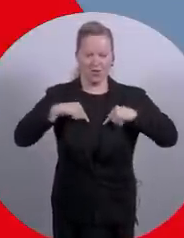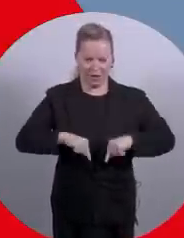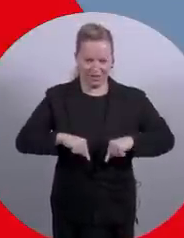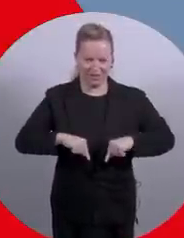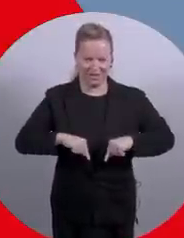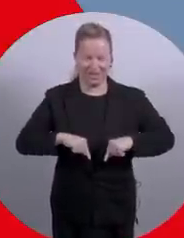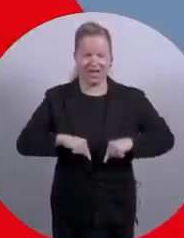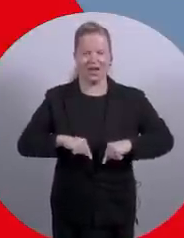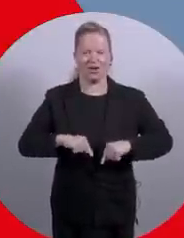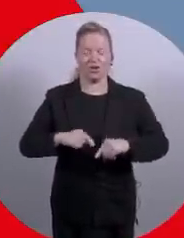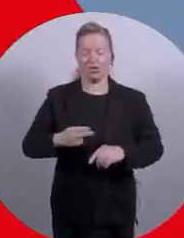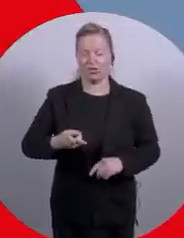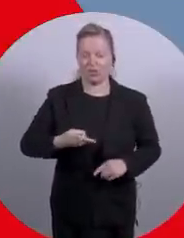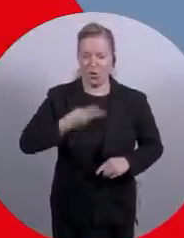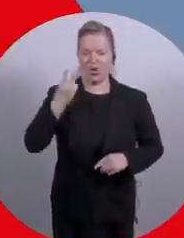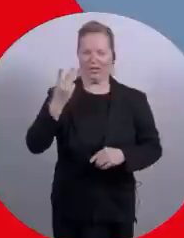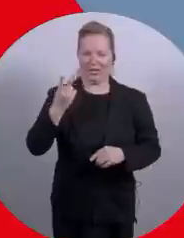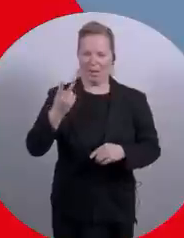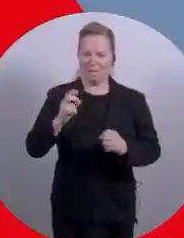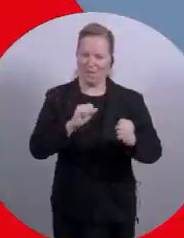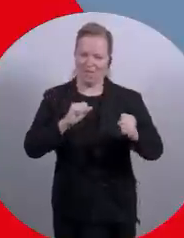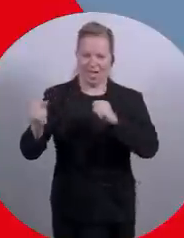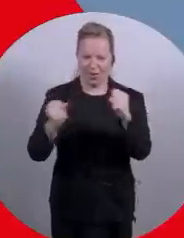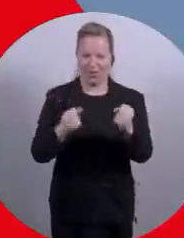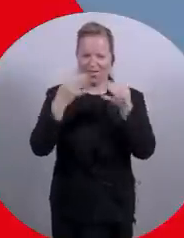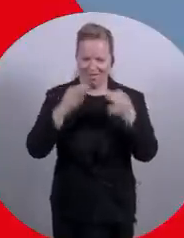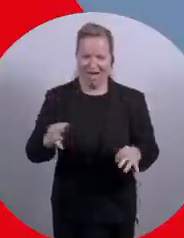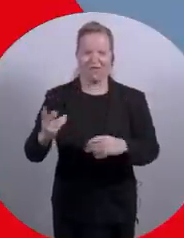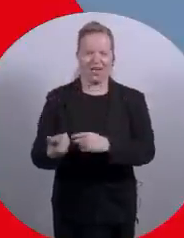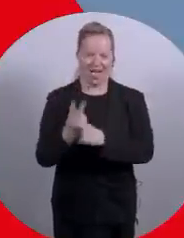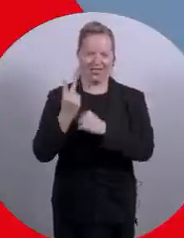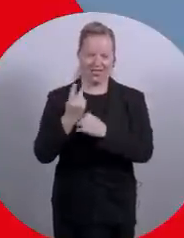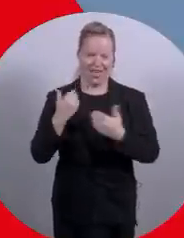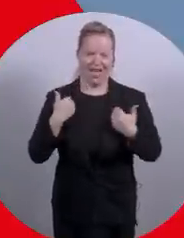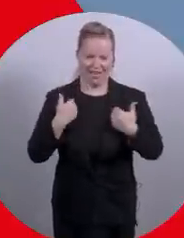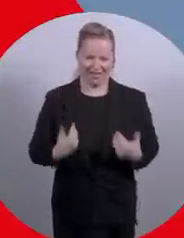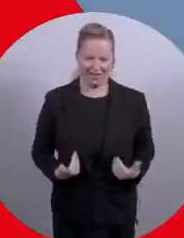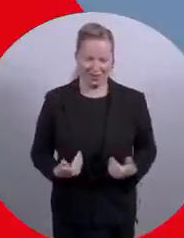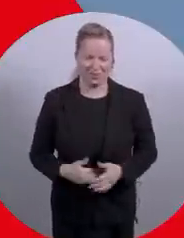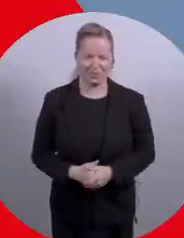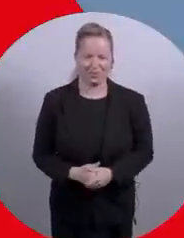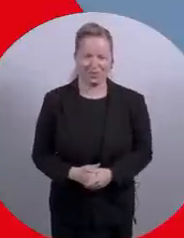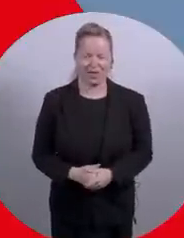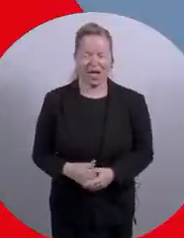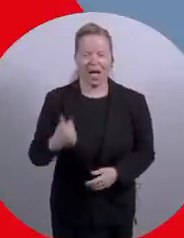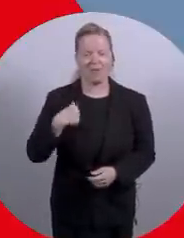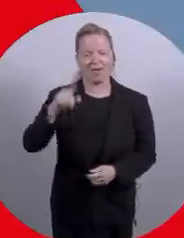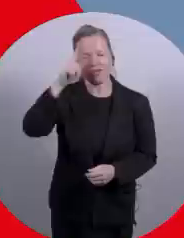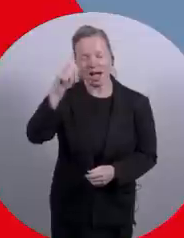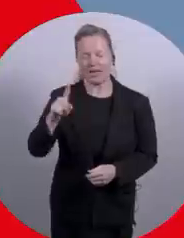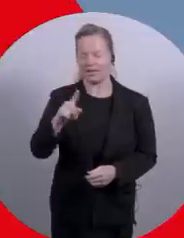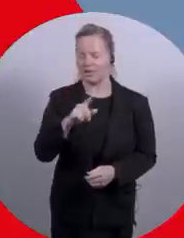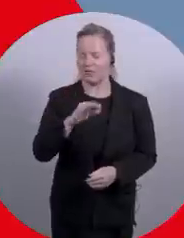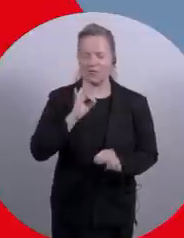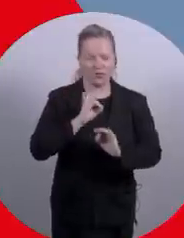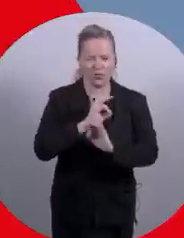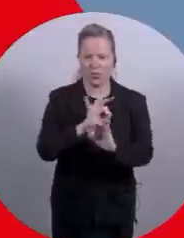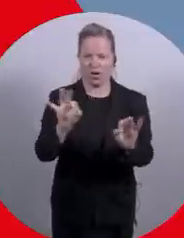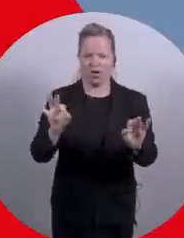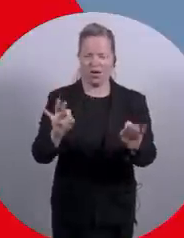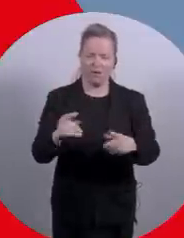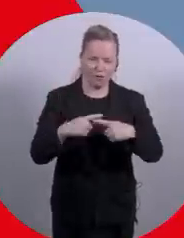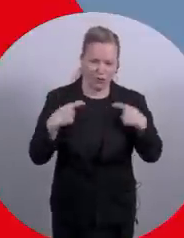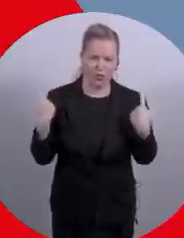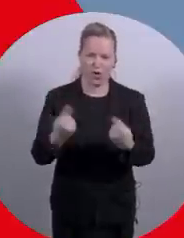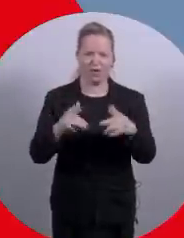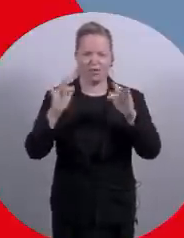Bewegung kandidieren zu dürfen aber ich weiß auch dass es für uns alle für euch alle etwas ganz